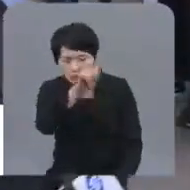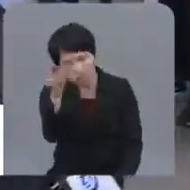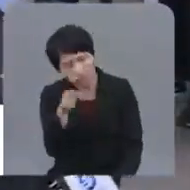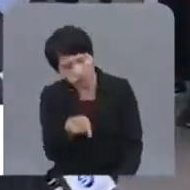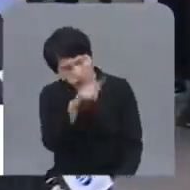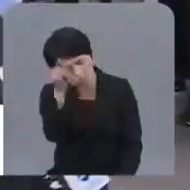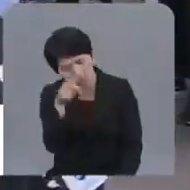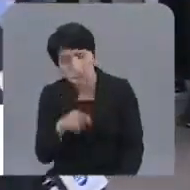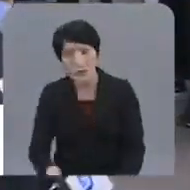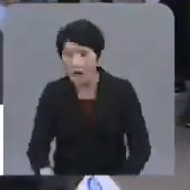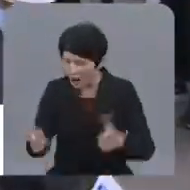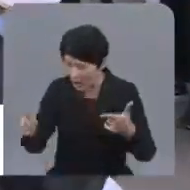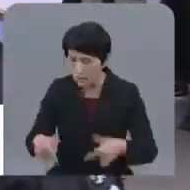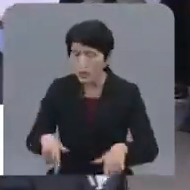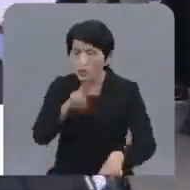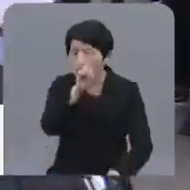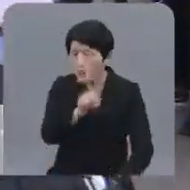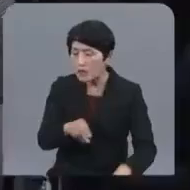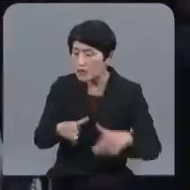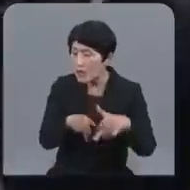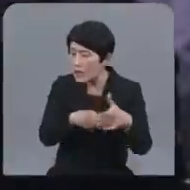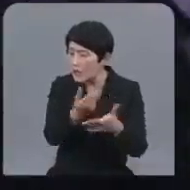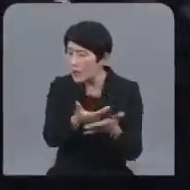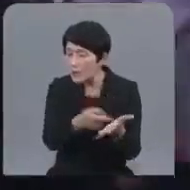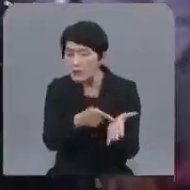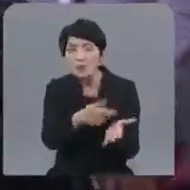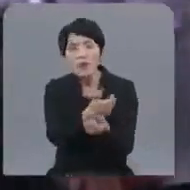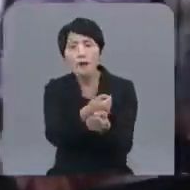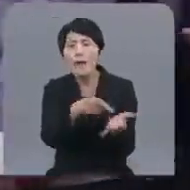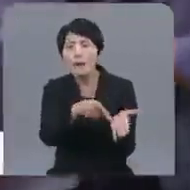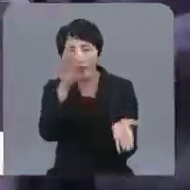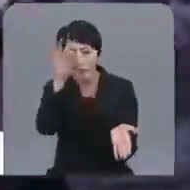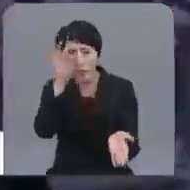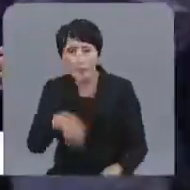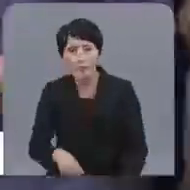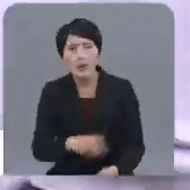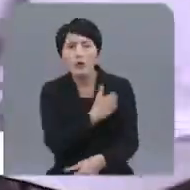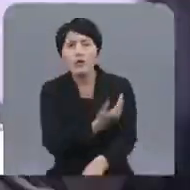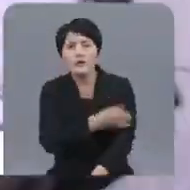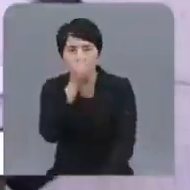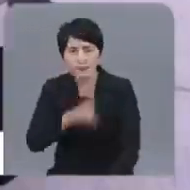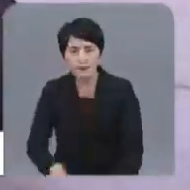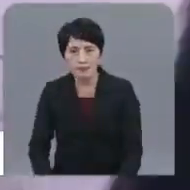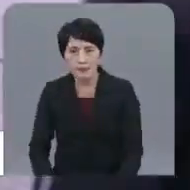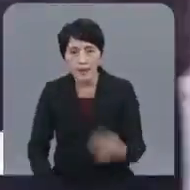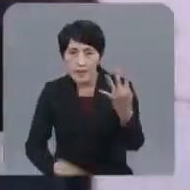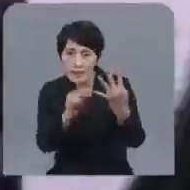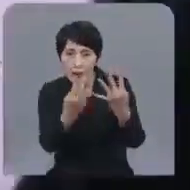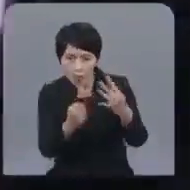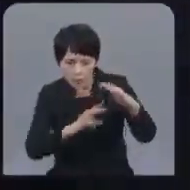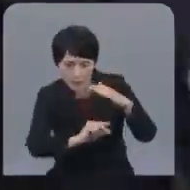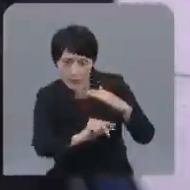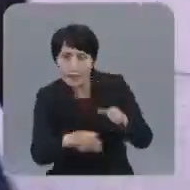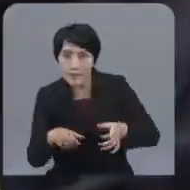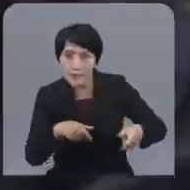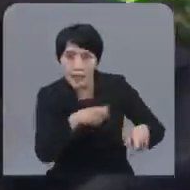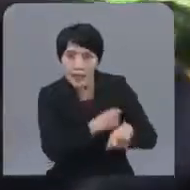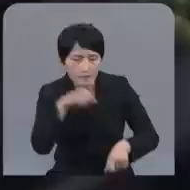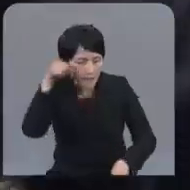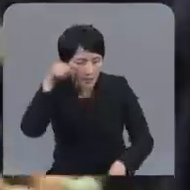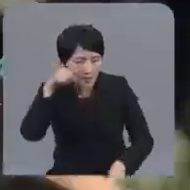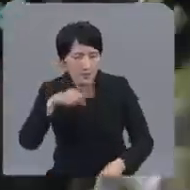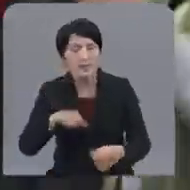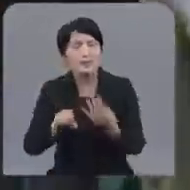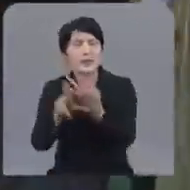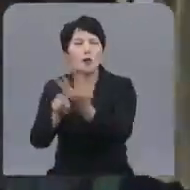mobilitätsrecht der Menschen mit Behinderung sondern auch in Bezug auf die Deinstitutionalisierung nämlich den Auszug solcher Menschen